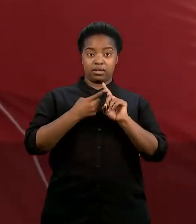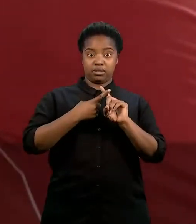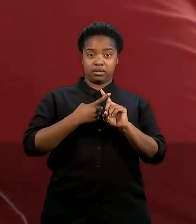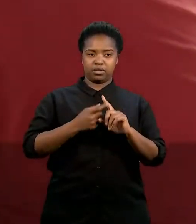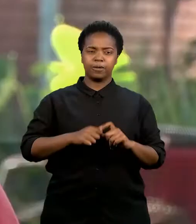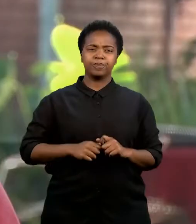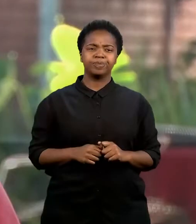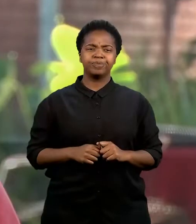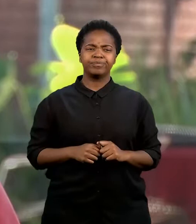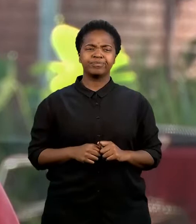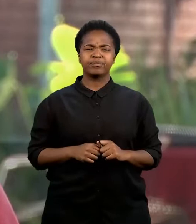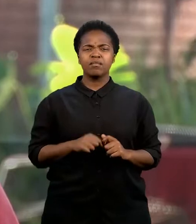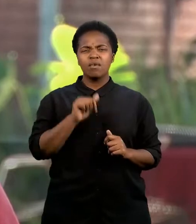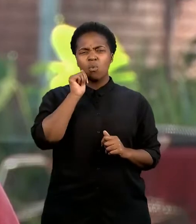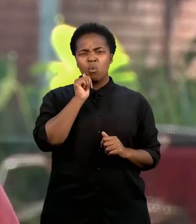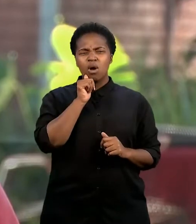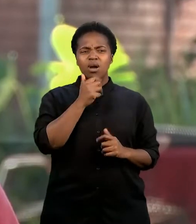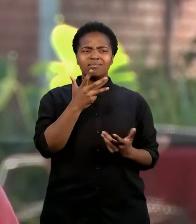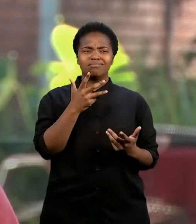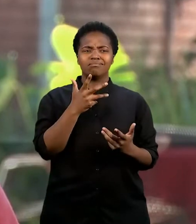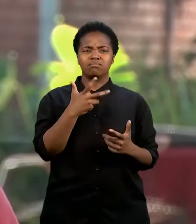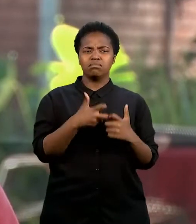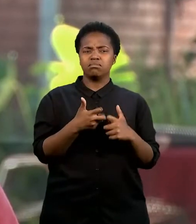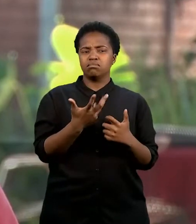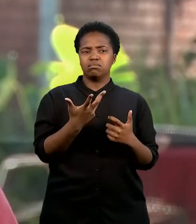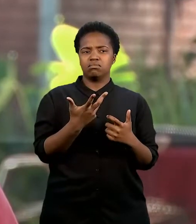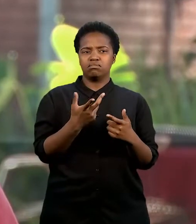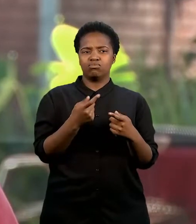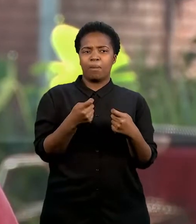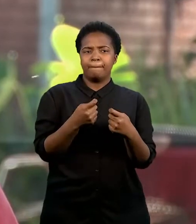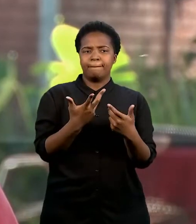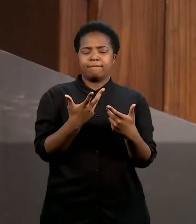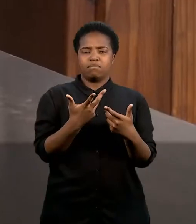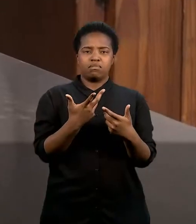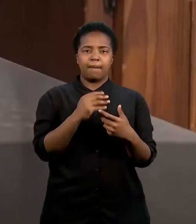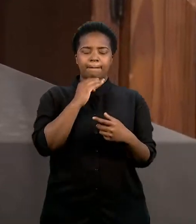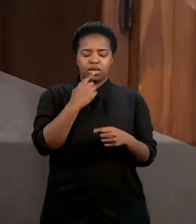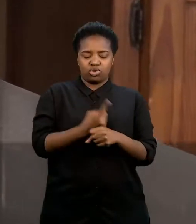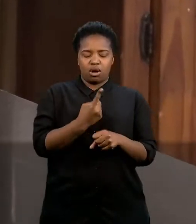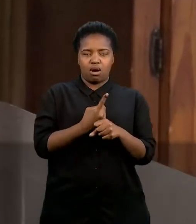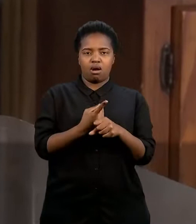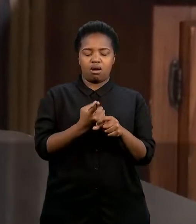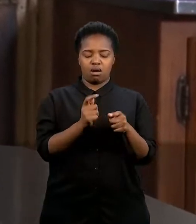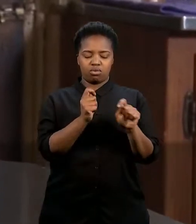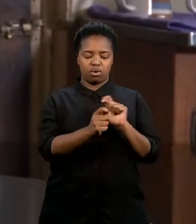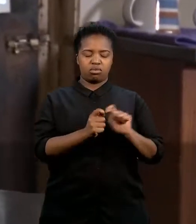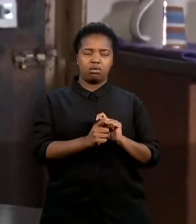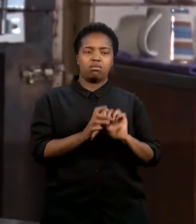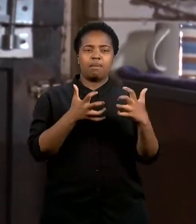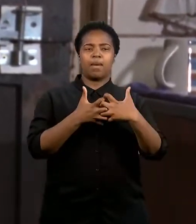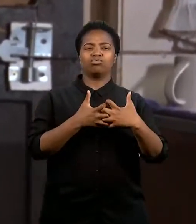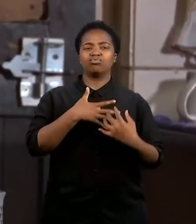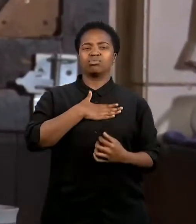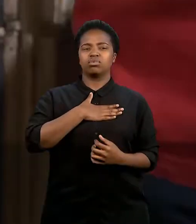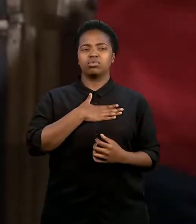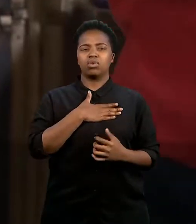buffel. Klere en hemde, broeke in die winkels wat 'n mens moet aankoop. Daar moet altyd 'n verstelling gedoen